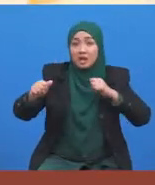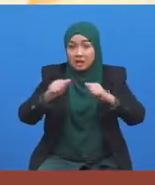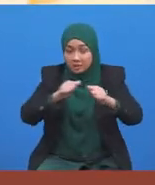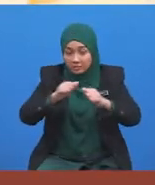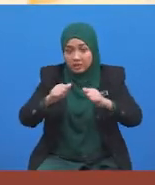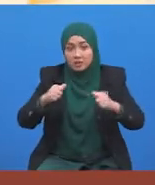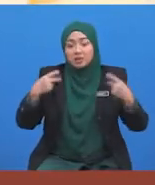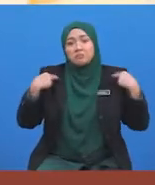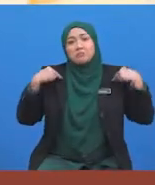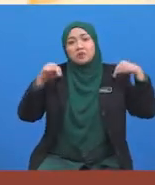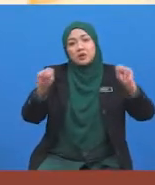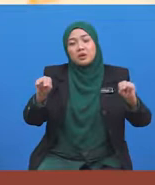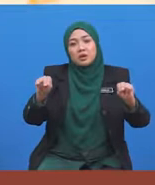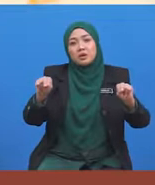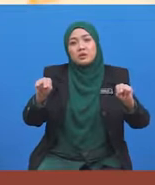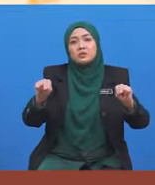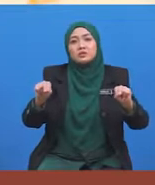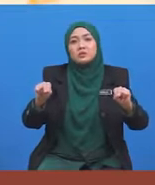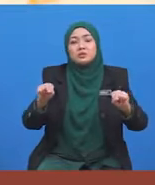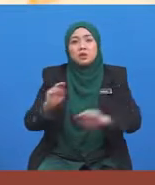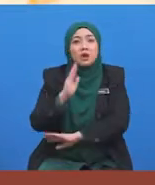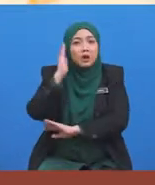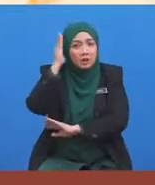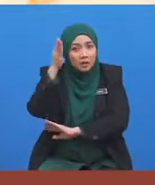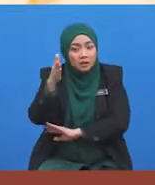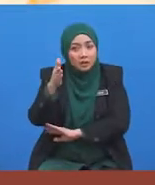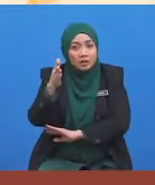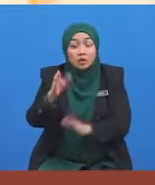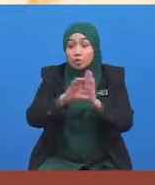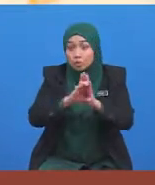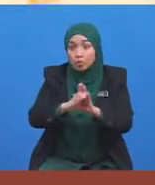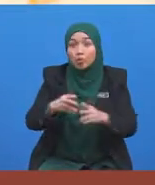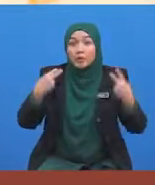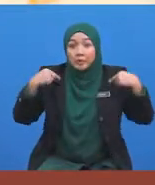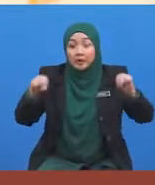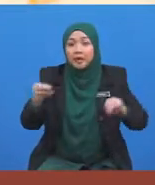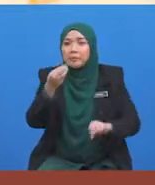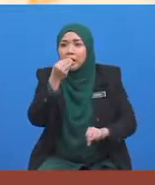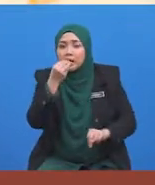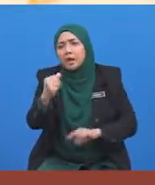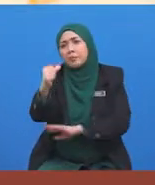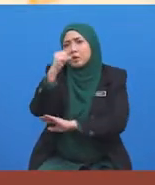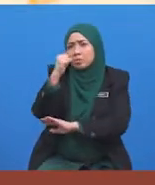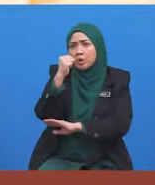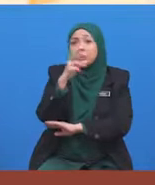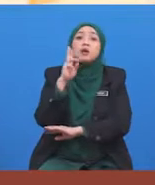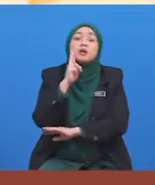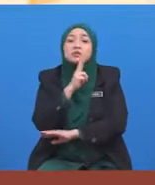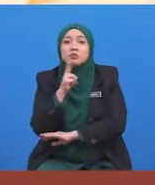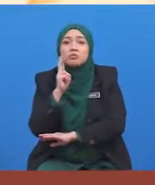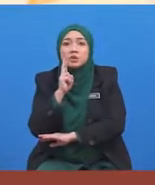perniagaan. Terutamanya perniagaan menjual makanan dan minuman di gerai mahupun